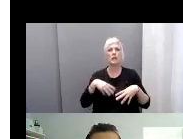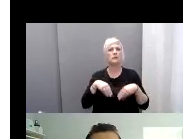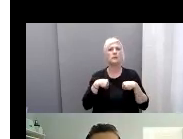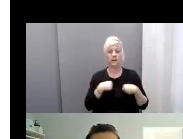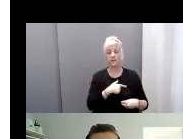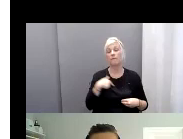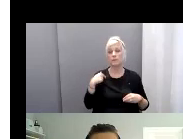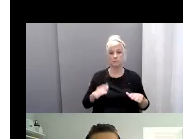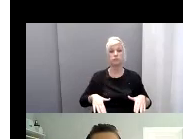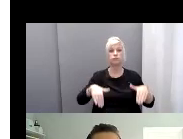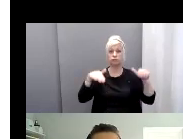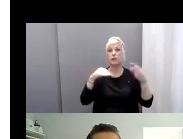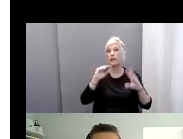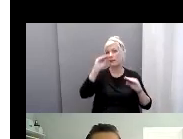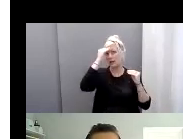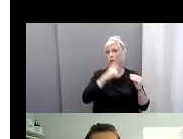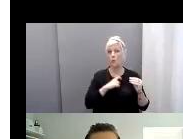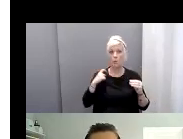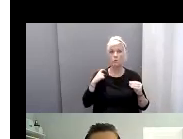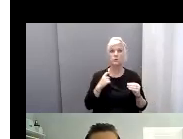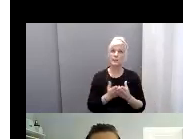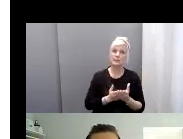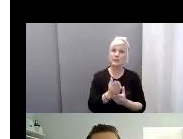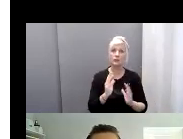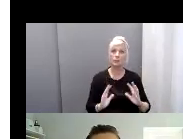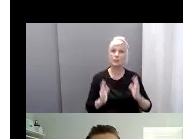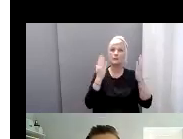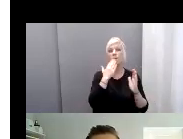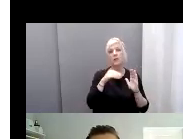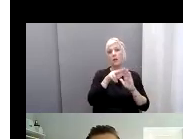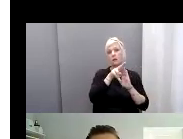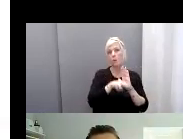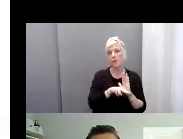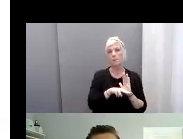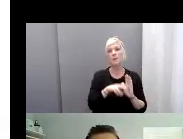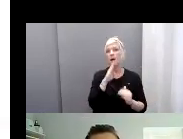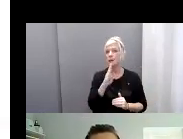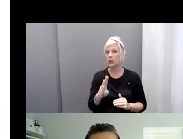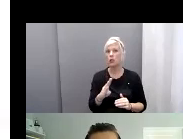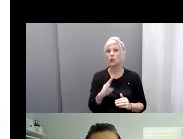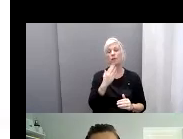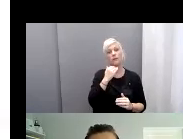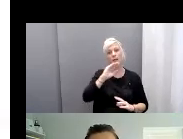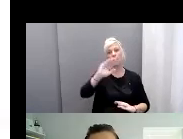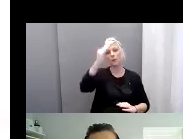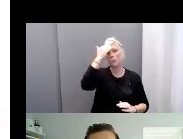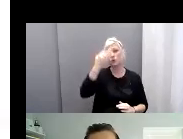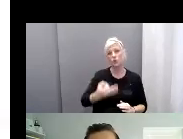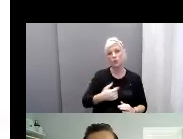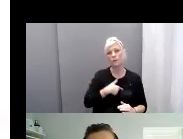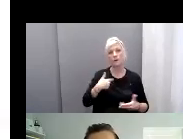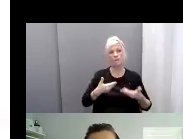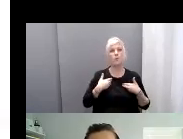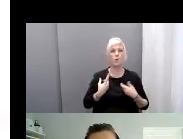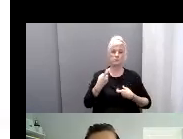genom hela livet. Vilka normer som finns, attityder och vilken kunskap som ges om vilka kroppar och